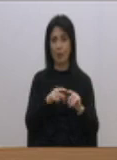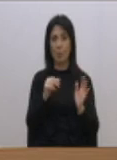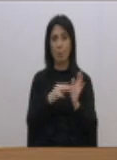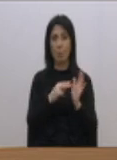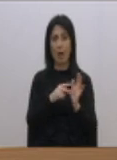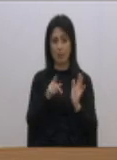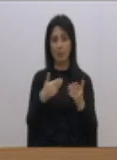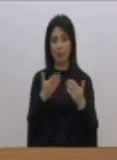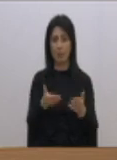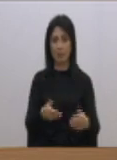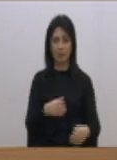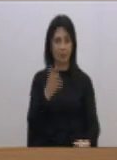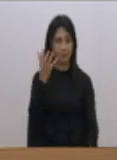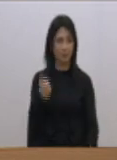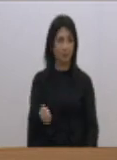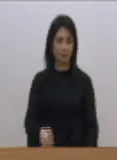amaze autsvleblat.